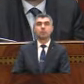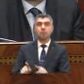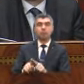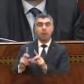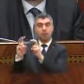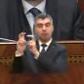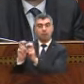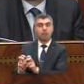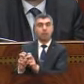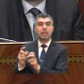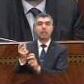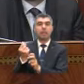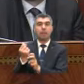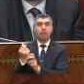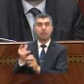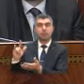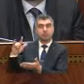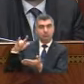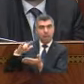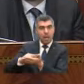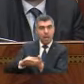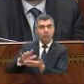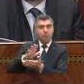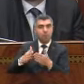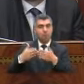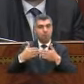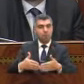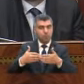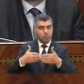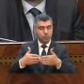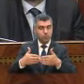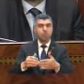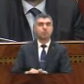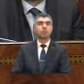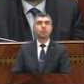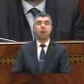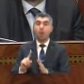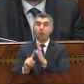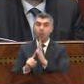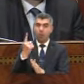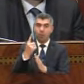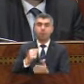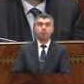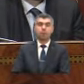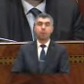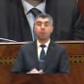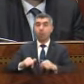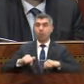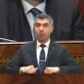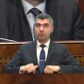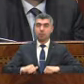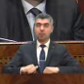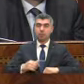بتخفيض أثمنة تذاكر السفر بشكل غير مسبوق، إلا أنه سيد الوزيرة وأنكم